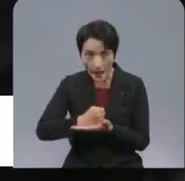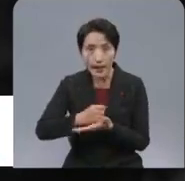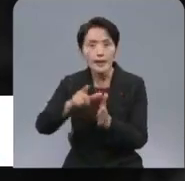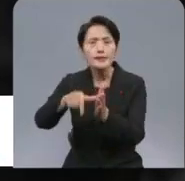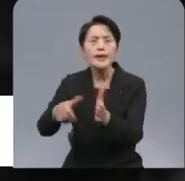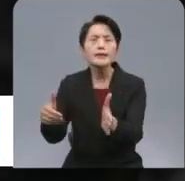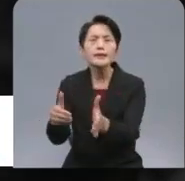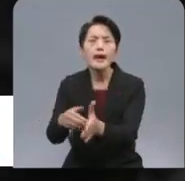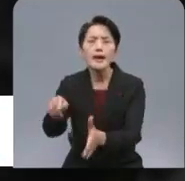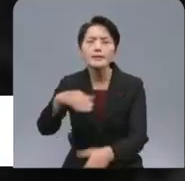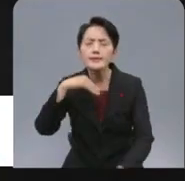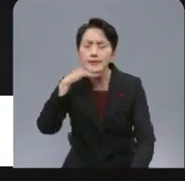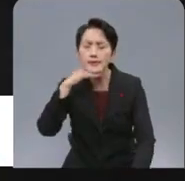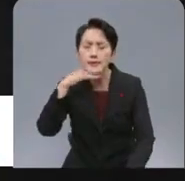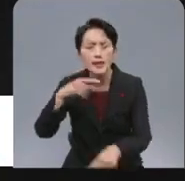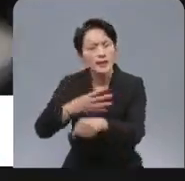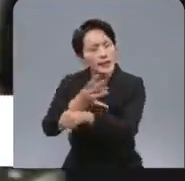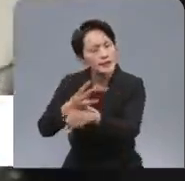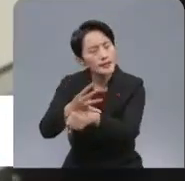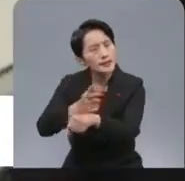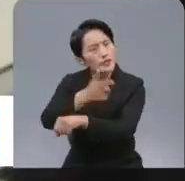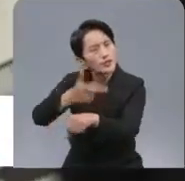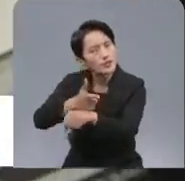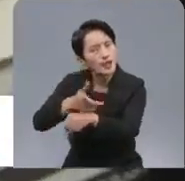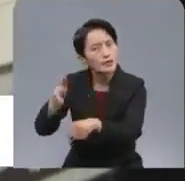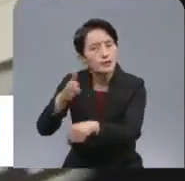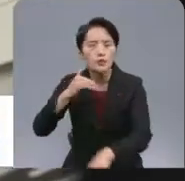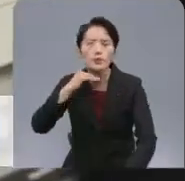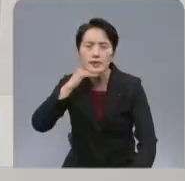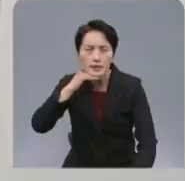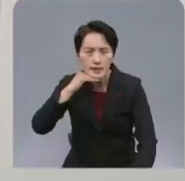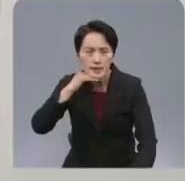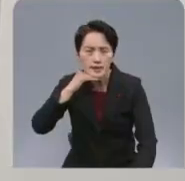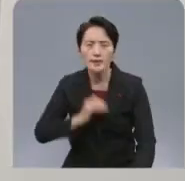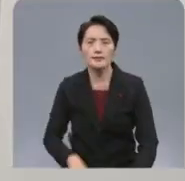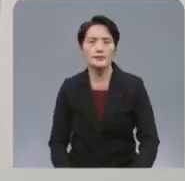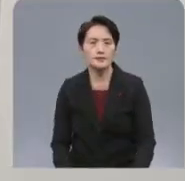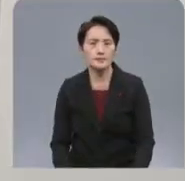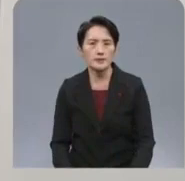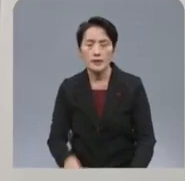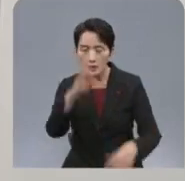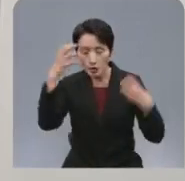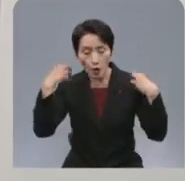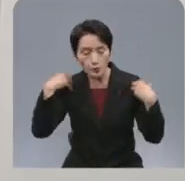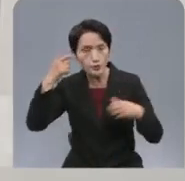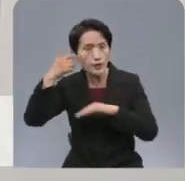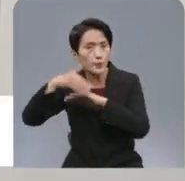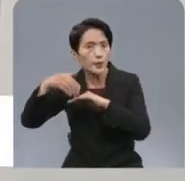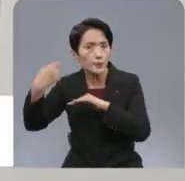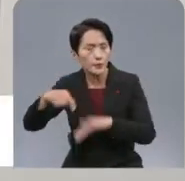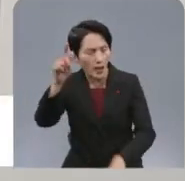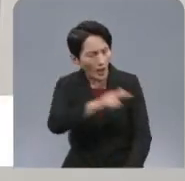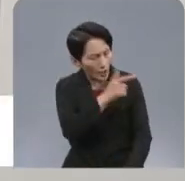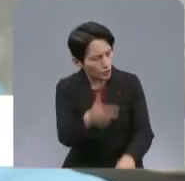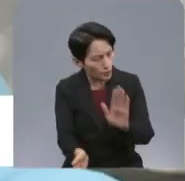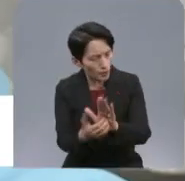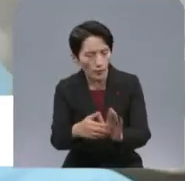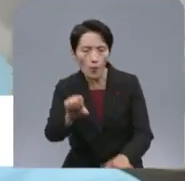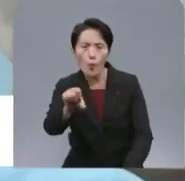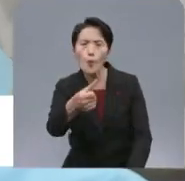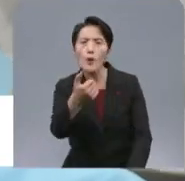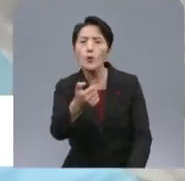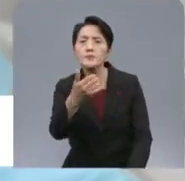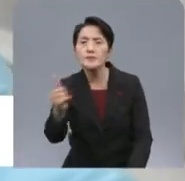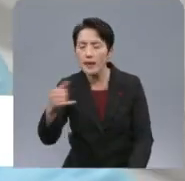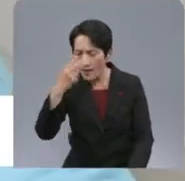ngay tại sân bay khi nhập cảnh trong thời gian chờ kết quả xét nghiệm người nhập cảnh phải đợi ở một khu vực riêng và nếu được xác định nhiễm covid-19 thì